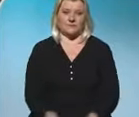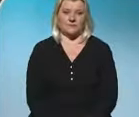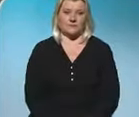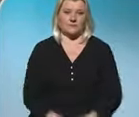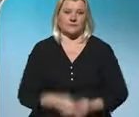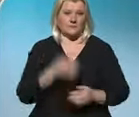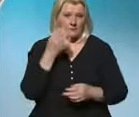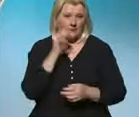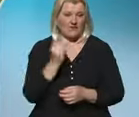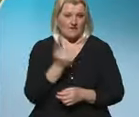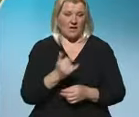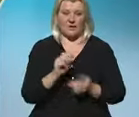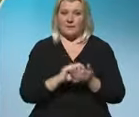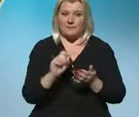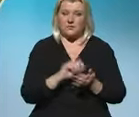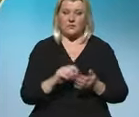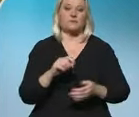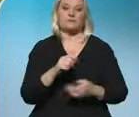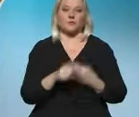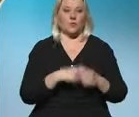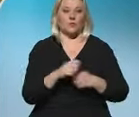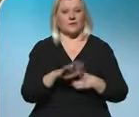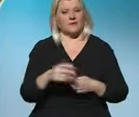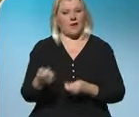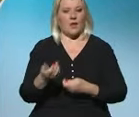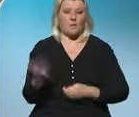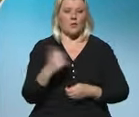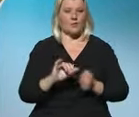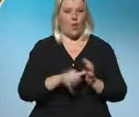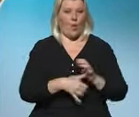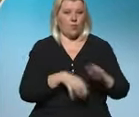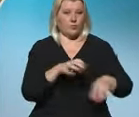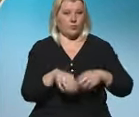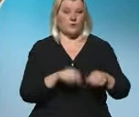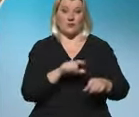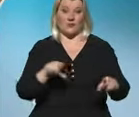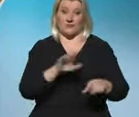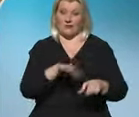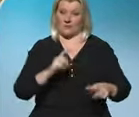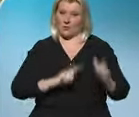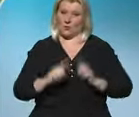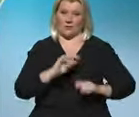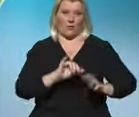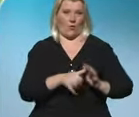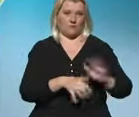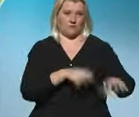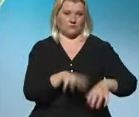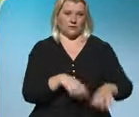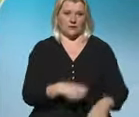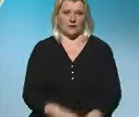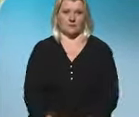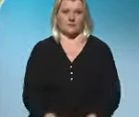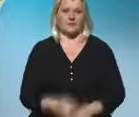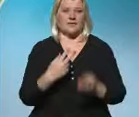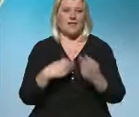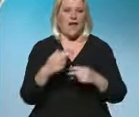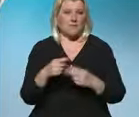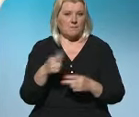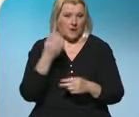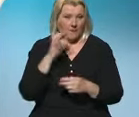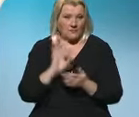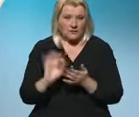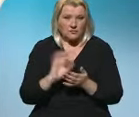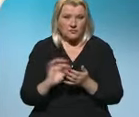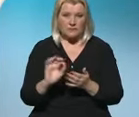Ivana napsala, že děti spolehlivě naláká do lesa na houby. Jsou totiž vášniví houbaři. Jarmila ta zase píše